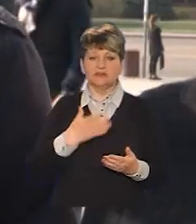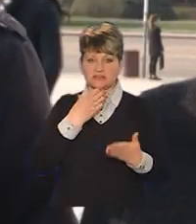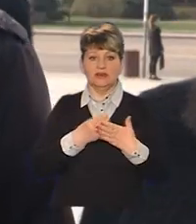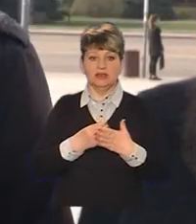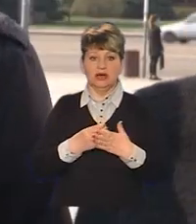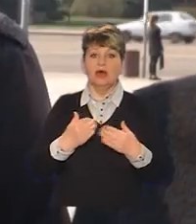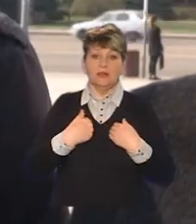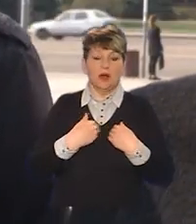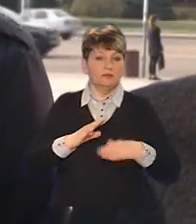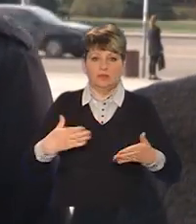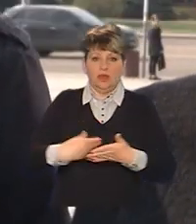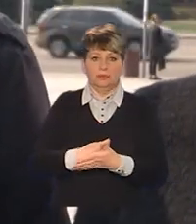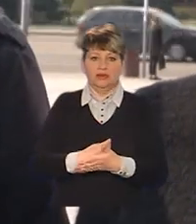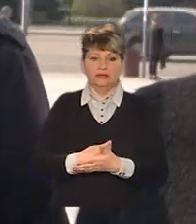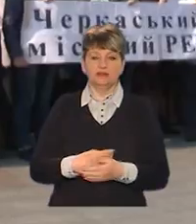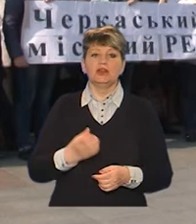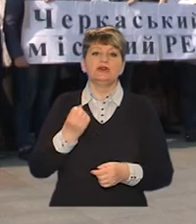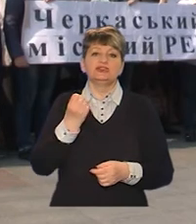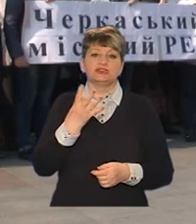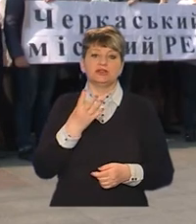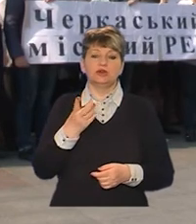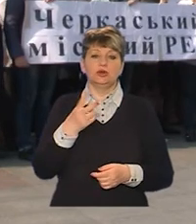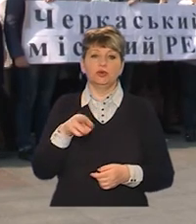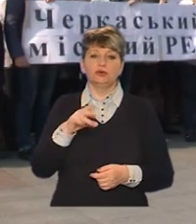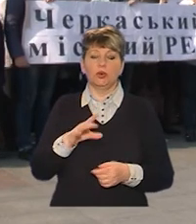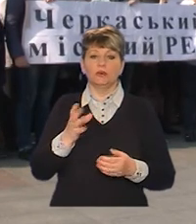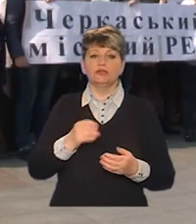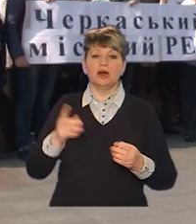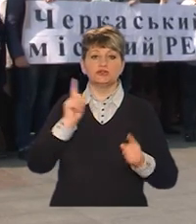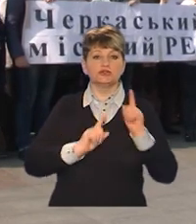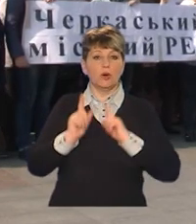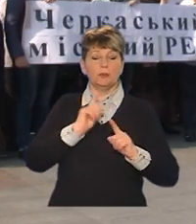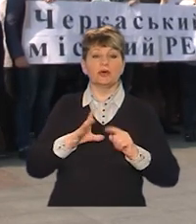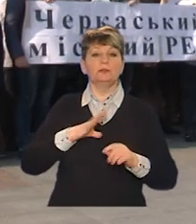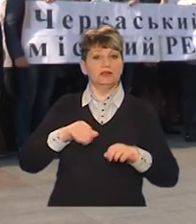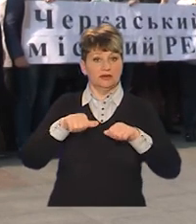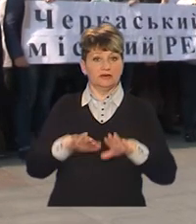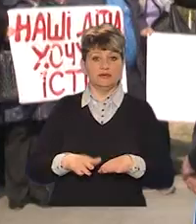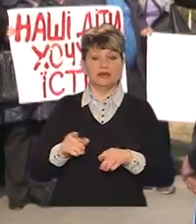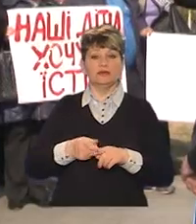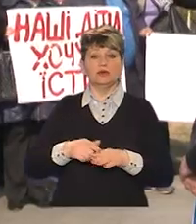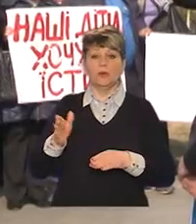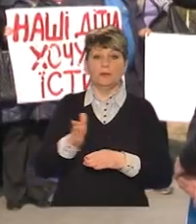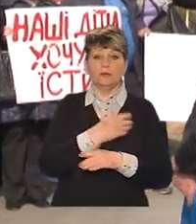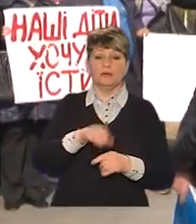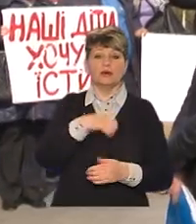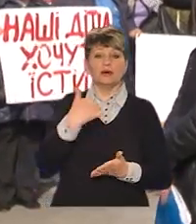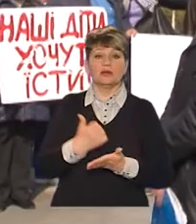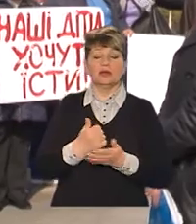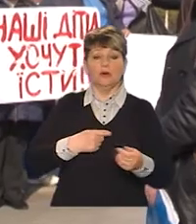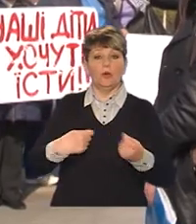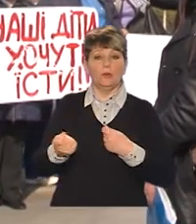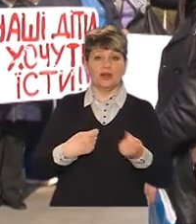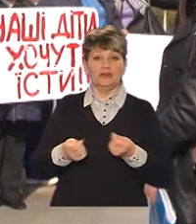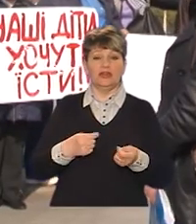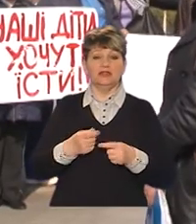Ми тяжко заробляємо свої гроші, і нам ще їх і не платять. Ще 13 лютого на зборах акціонерів було вирішено відсторонити від обов'язків голову